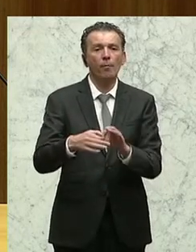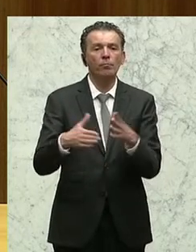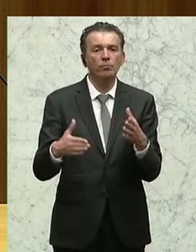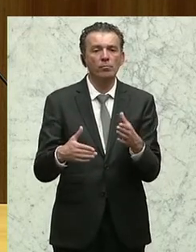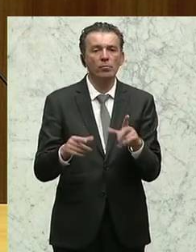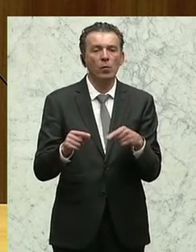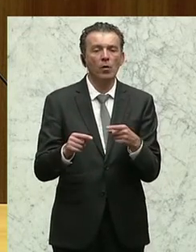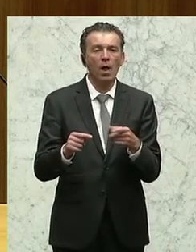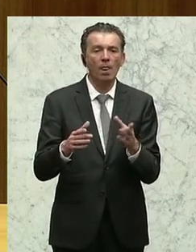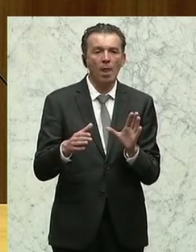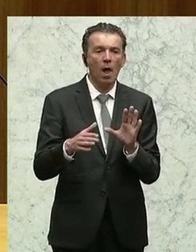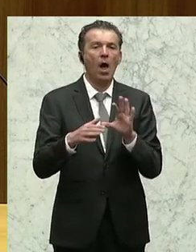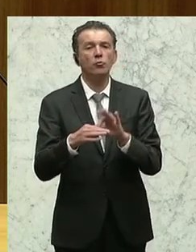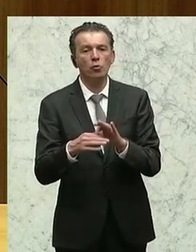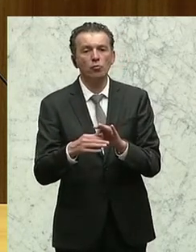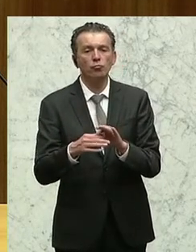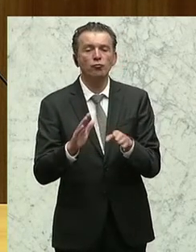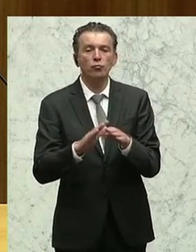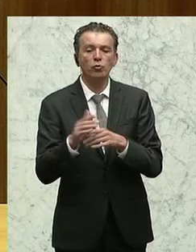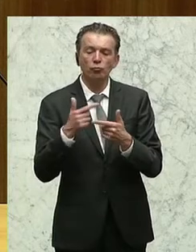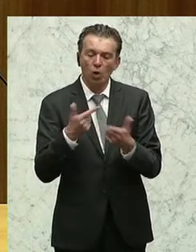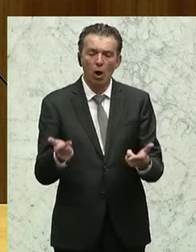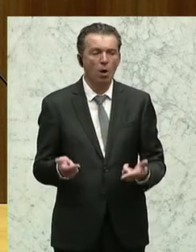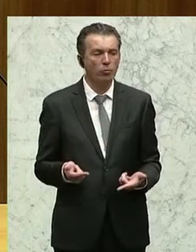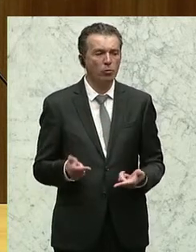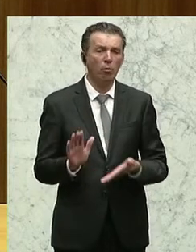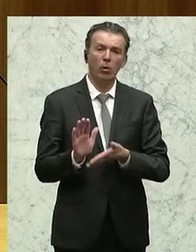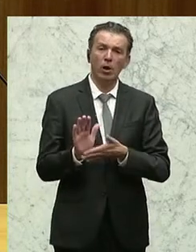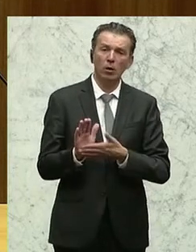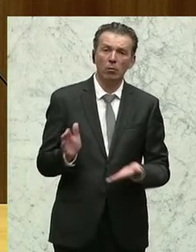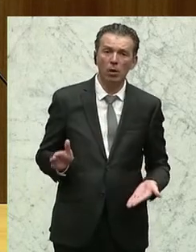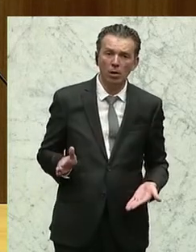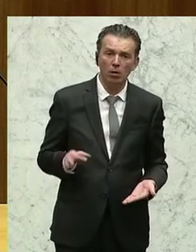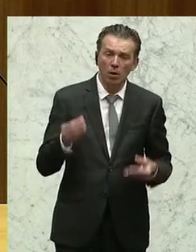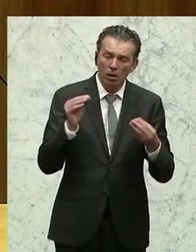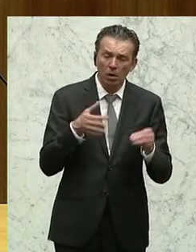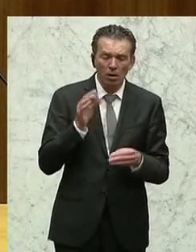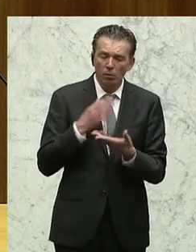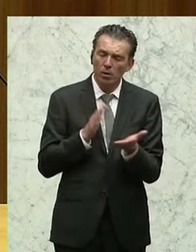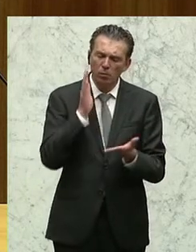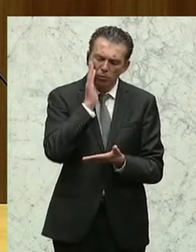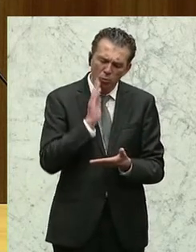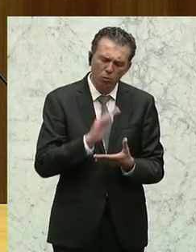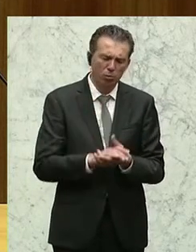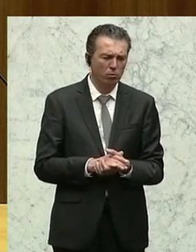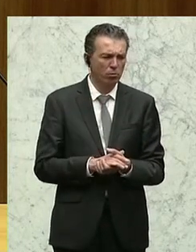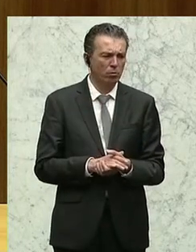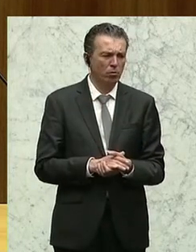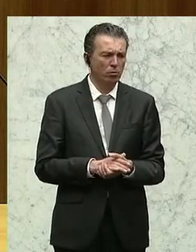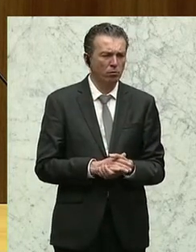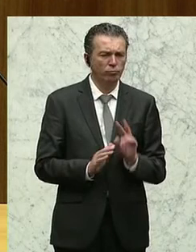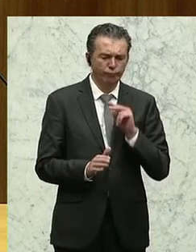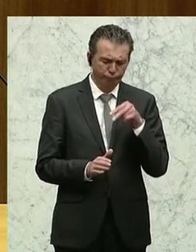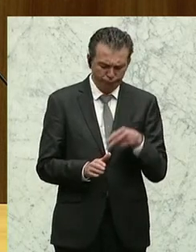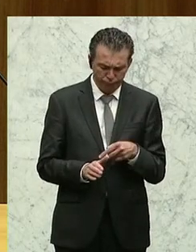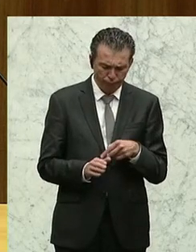Annexion zu legitimieren. Meine sehr geehrten Damen und Herren, ich kann Sie nur ersuchen, in sich zu